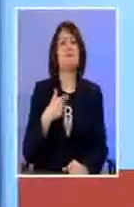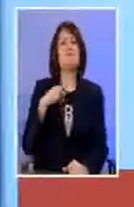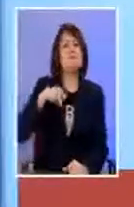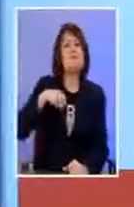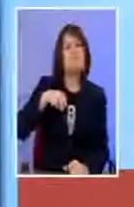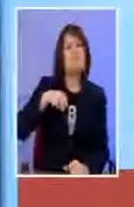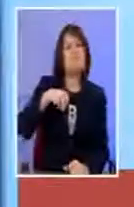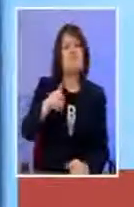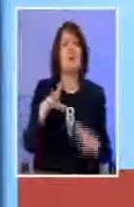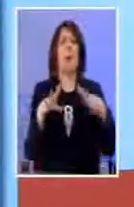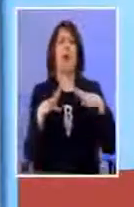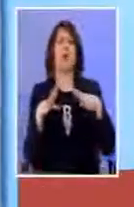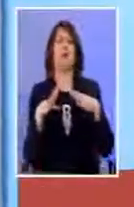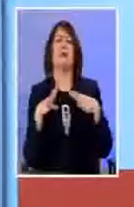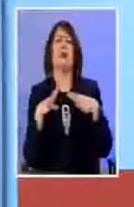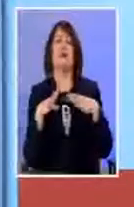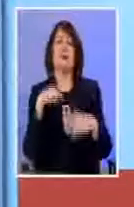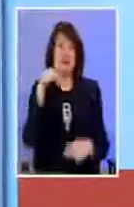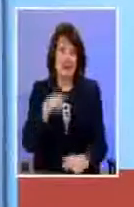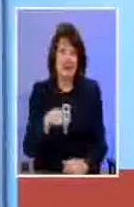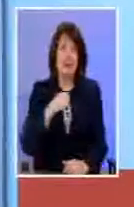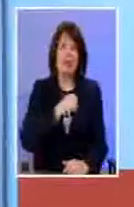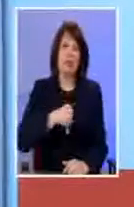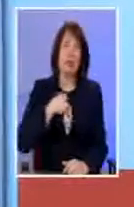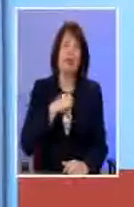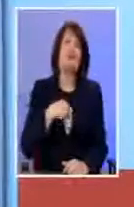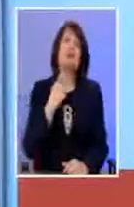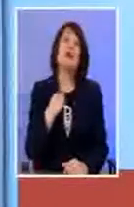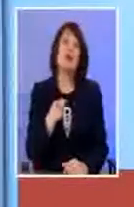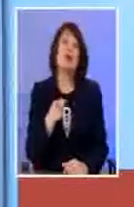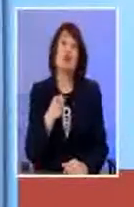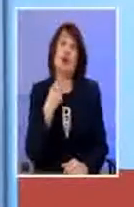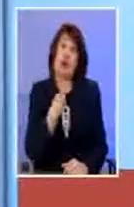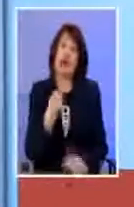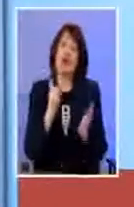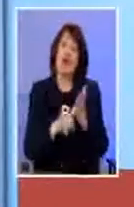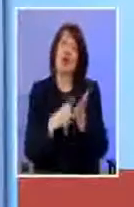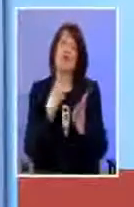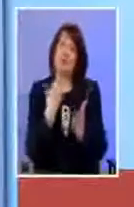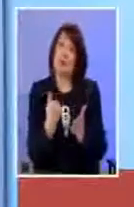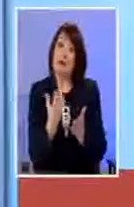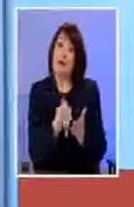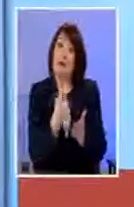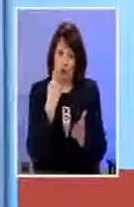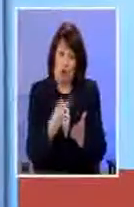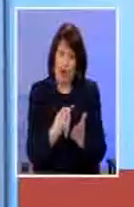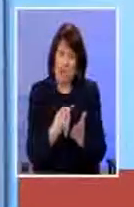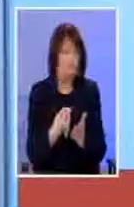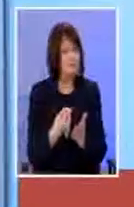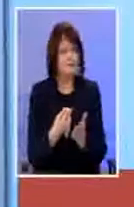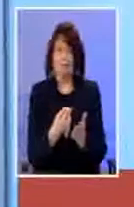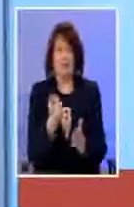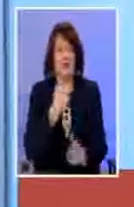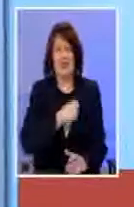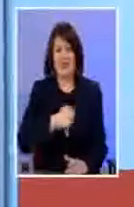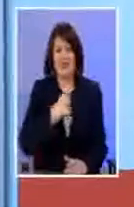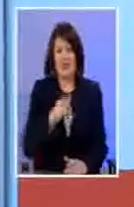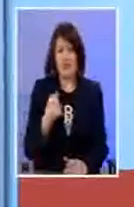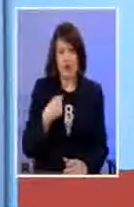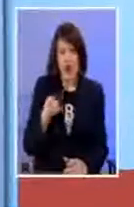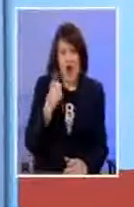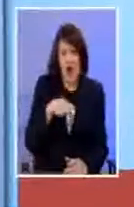περπατούσα άνετα. Σήμερα δυστυχώς, παρά τις προβλέψεις αυτές και τους νόμους, και εγώ και οι συνάδελφοί